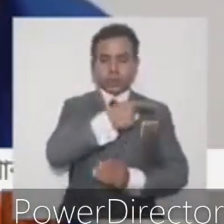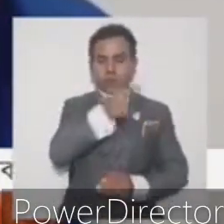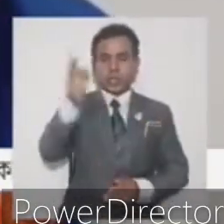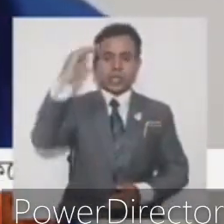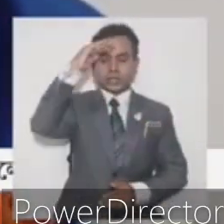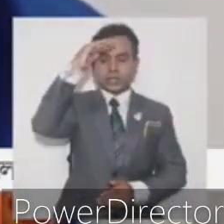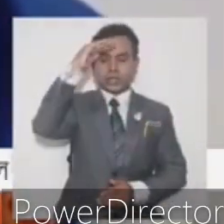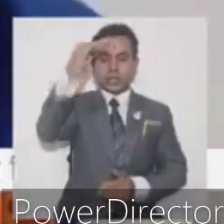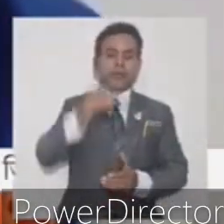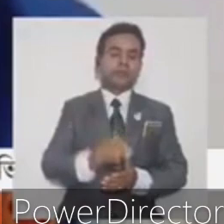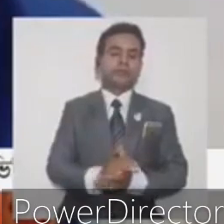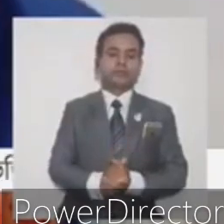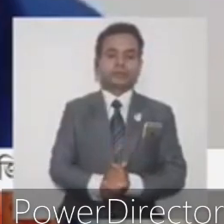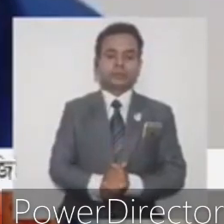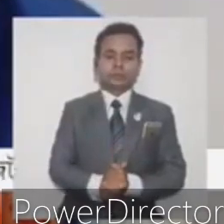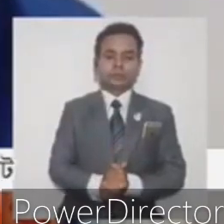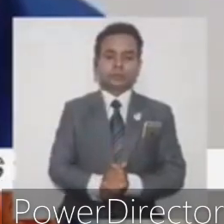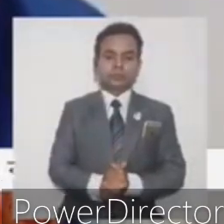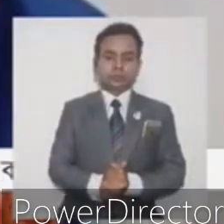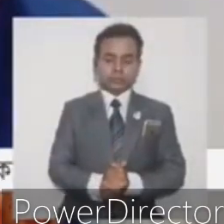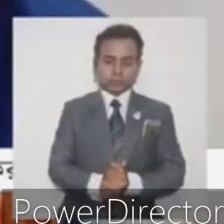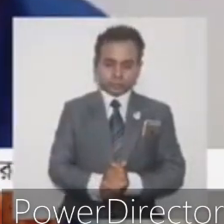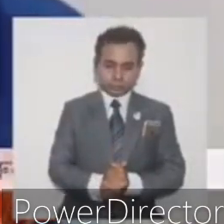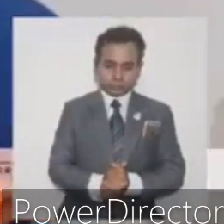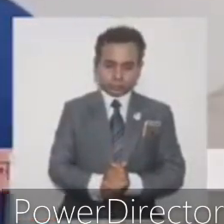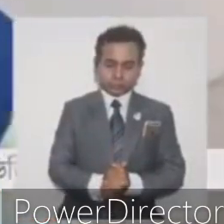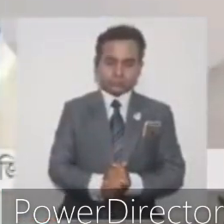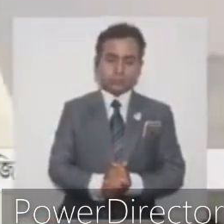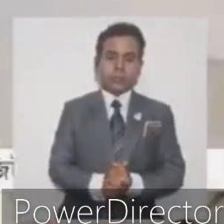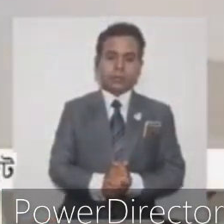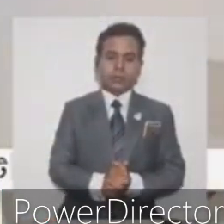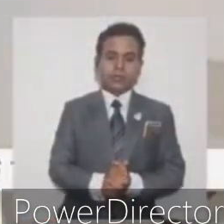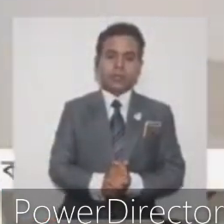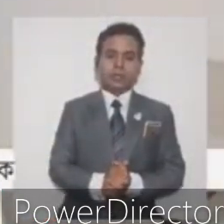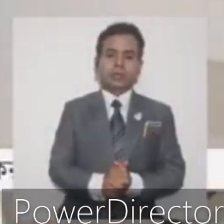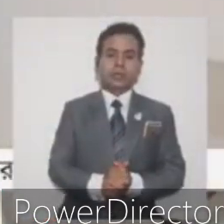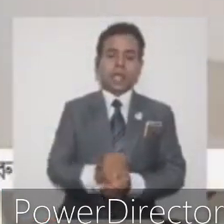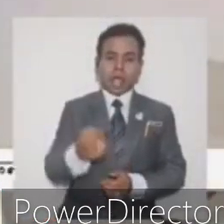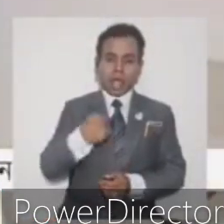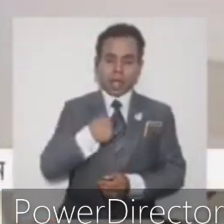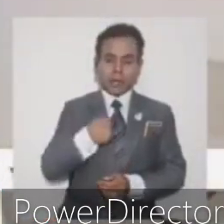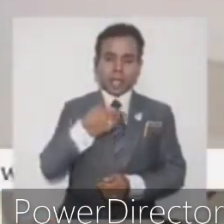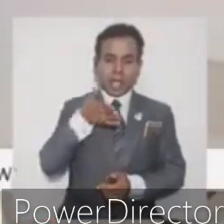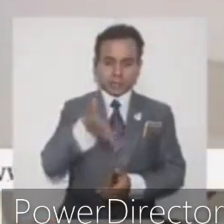আমি আজকে খুবই মর্মাহত হয়ে প্রথমে